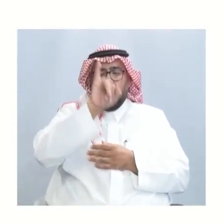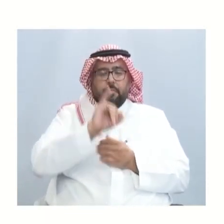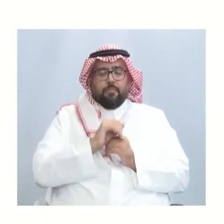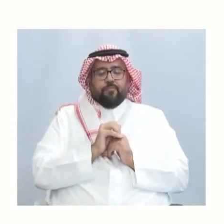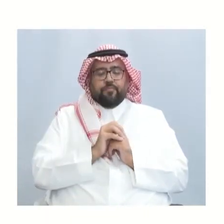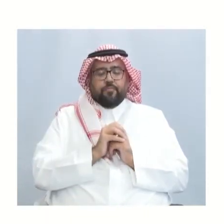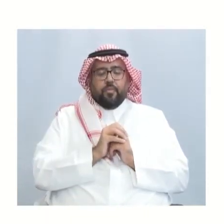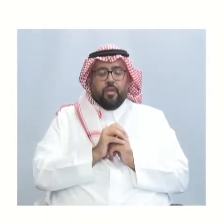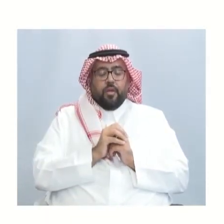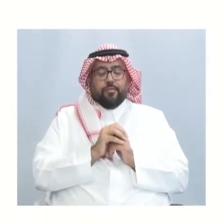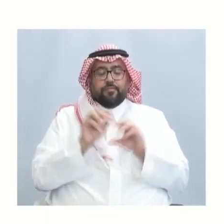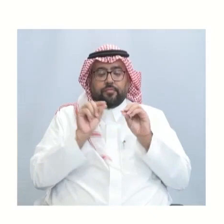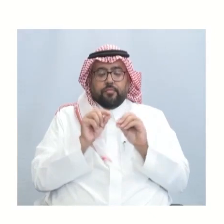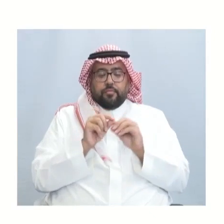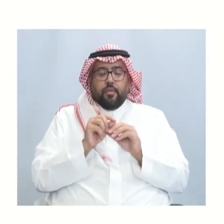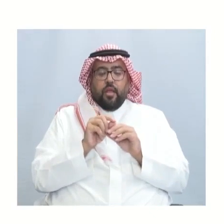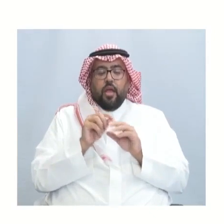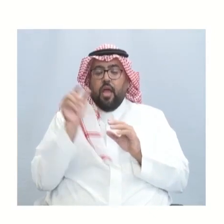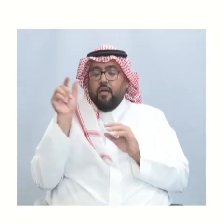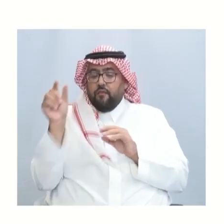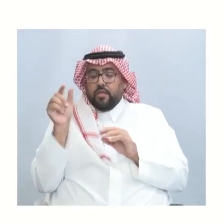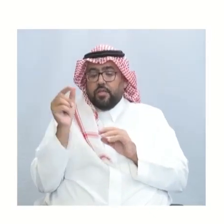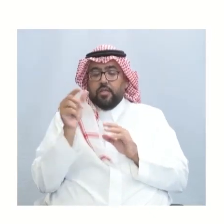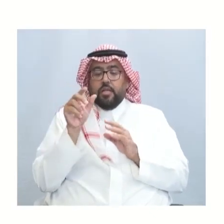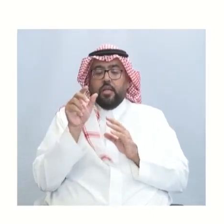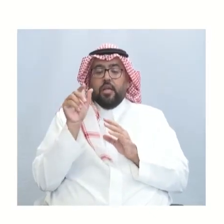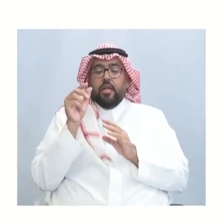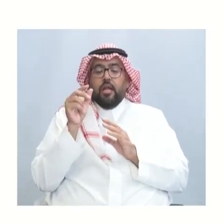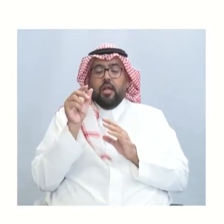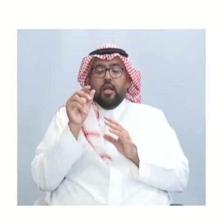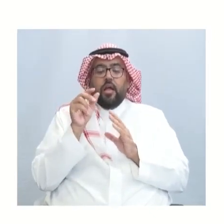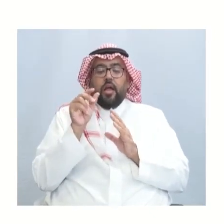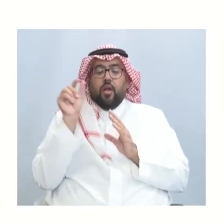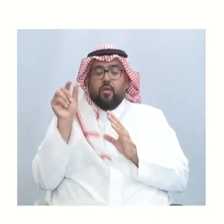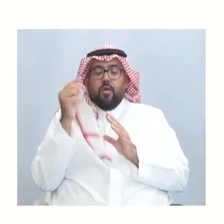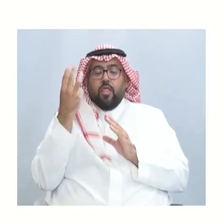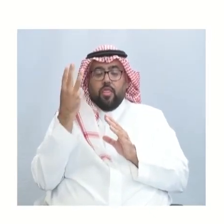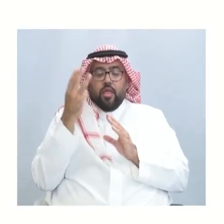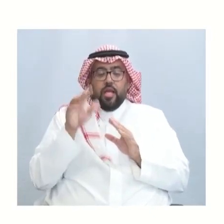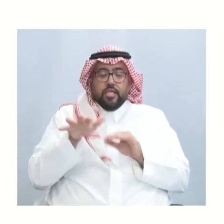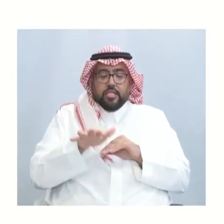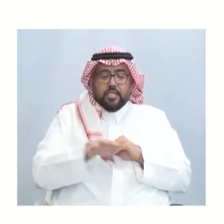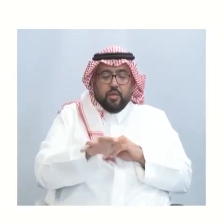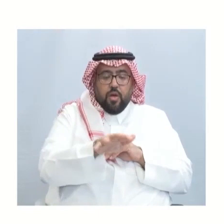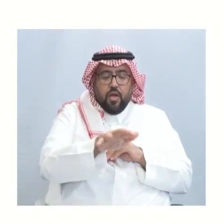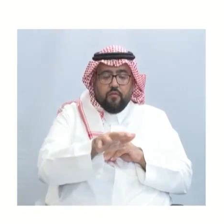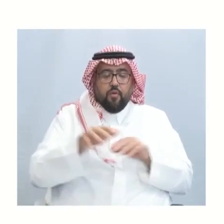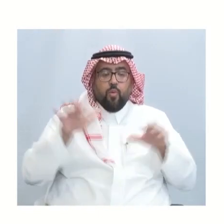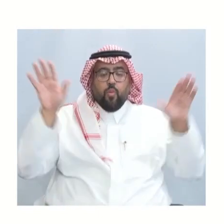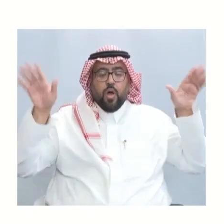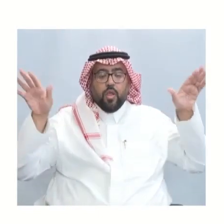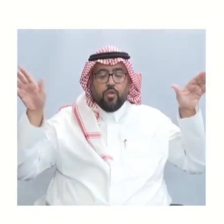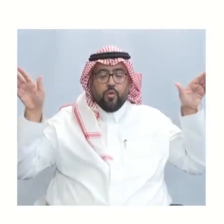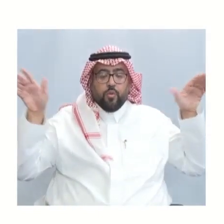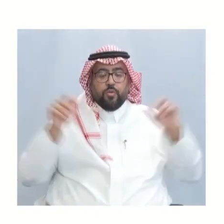المغيني لدينا الفصل الثالث في المقرر والذي بعنوان الزواحف والطيور